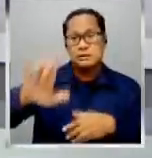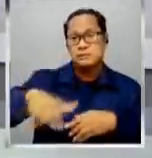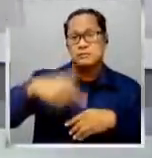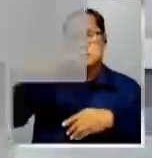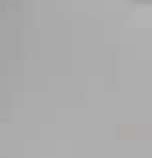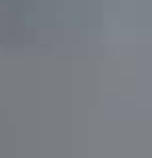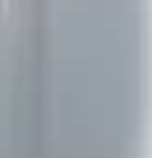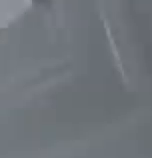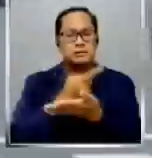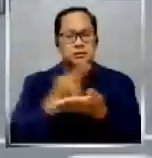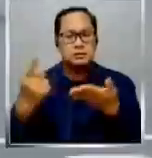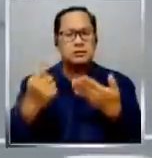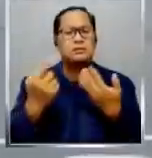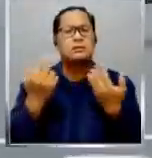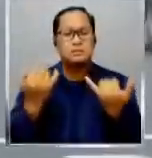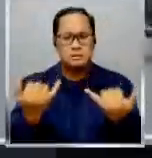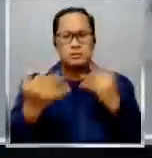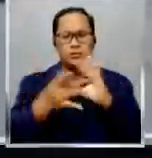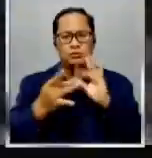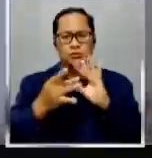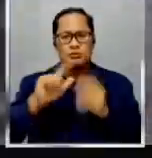Moro.